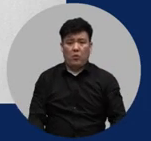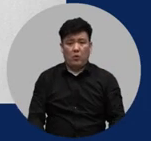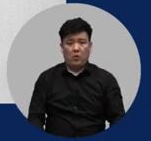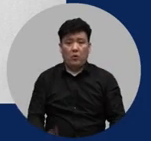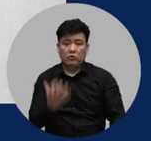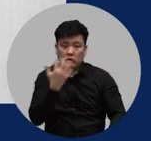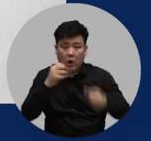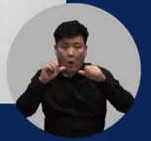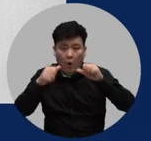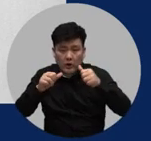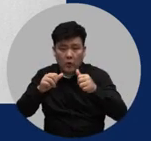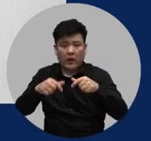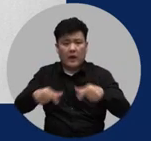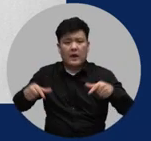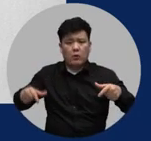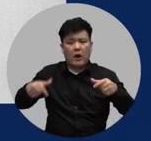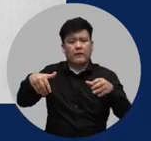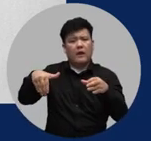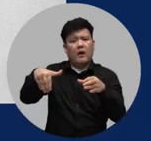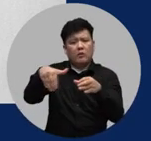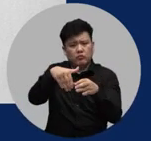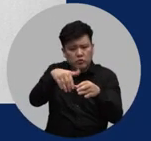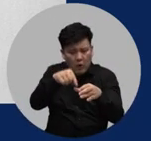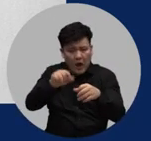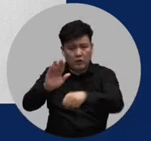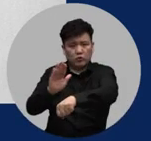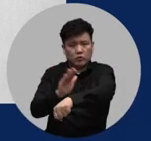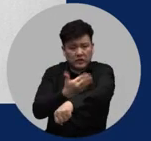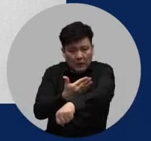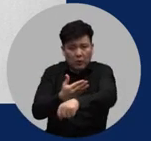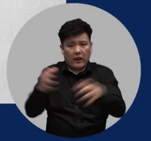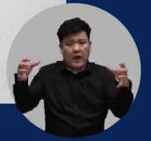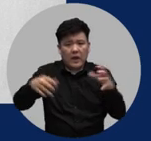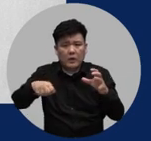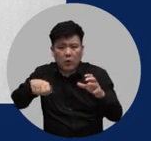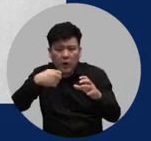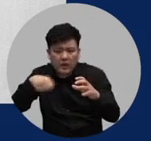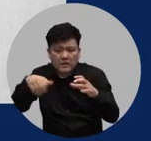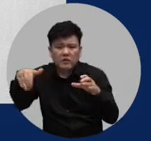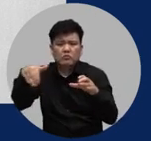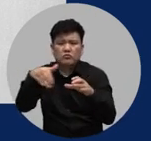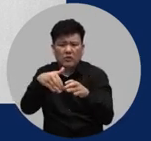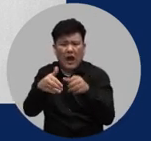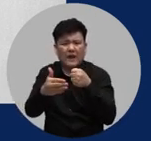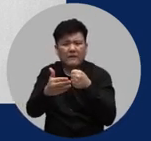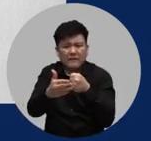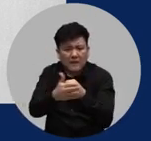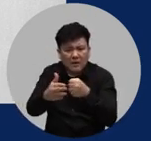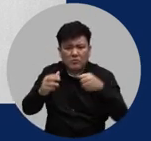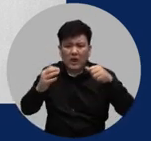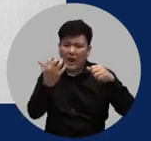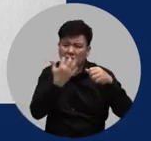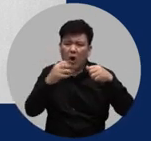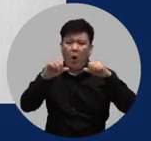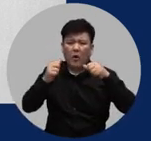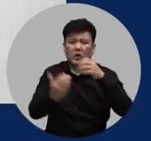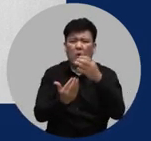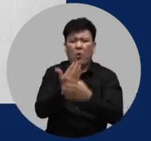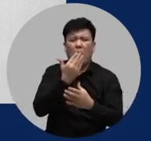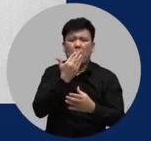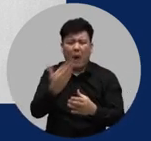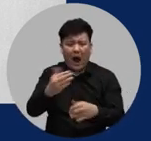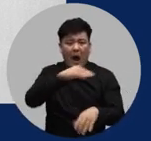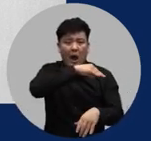그리고 성희롱에 관대한 조직 문화와 잘못된 회식 문화로 인해 성희롱이 발생할 수 있습니다. 올바른